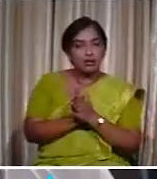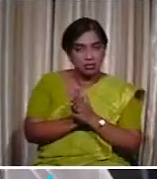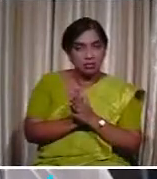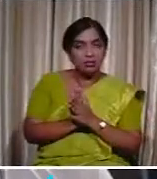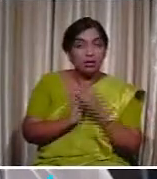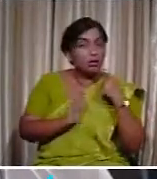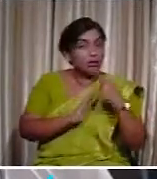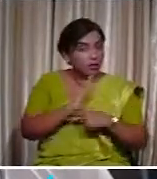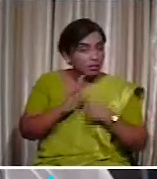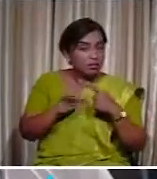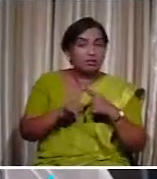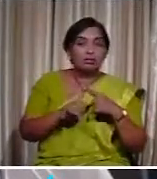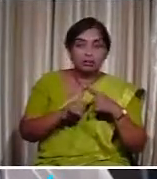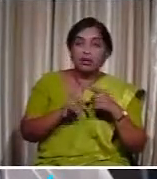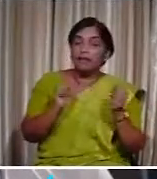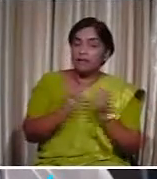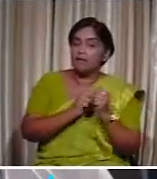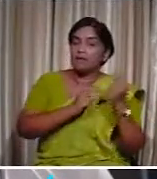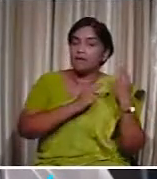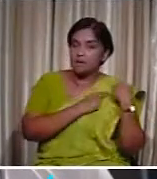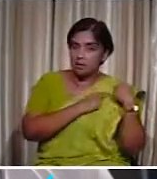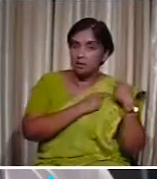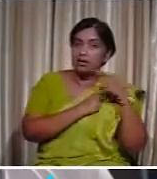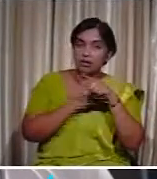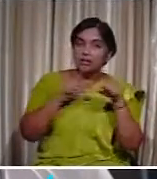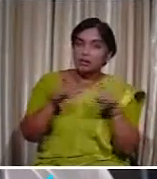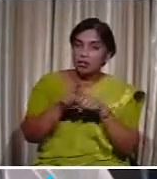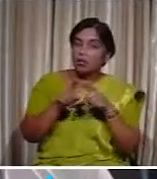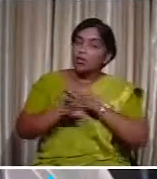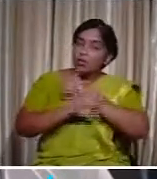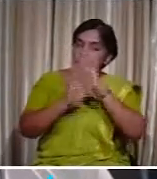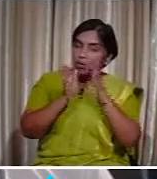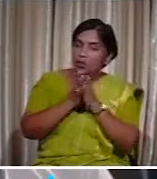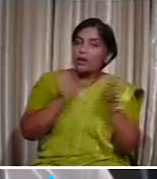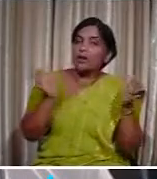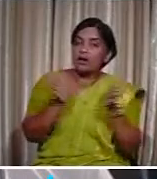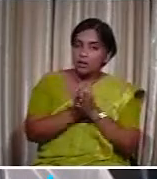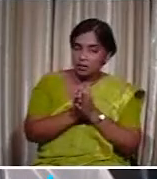රට වෙනුවෙන් ජාතිය වෙනුවෙන් අපිට යුතුයම් කරන්න. ඒ නිසා අපි සියලු දෙනා එකතු වෙමු.